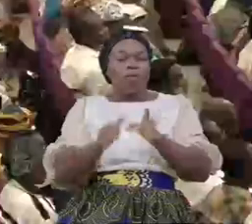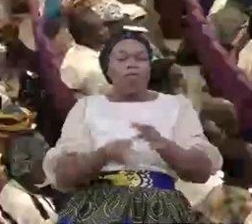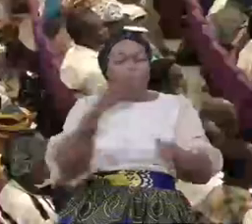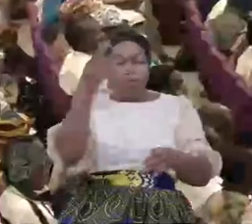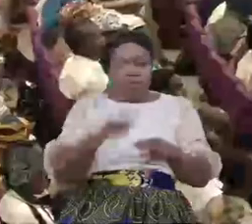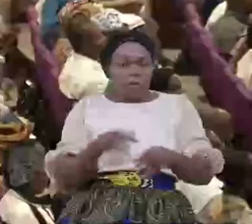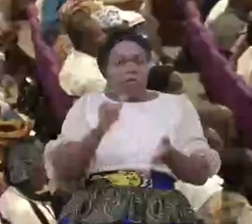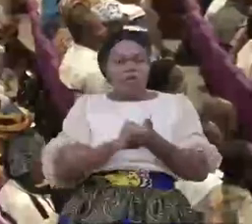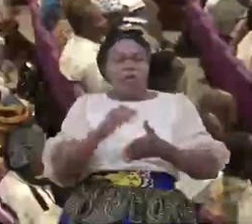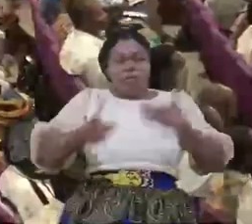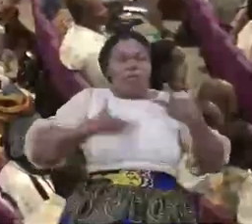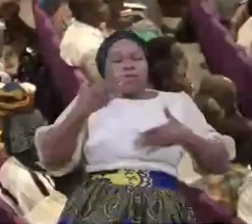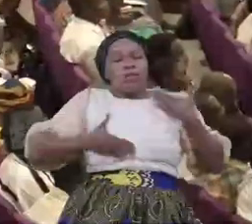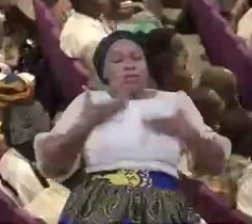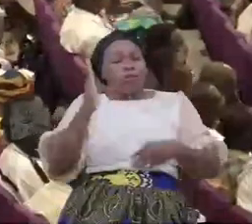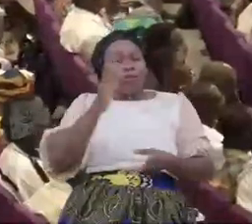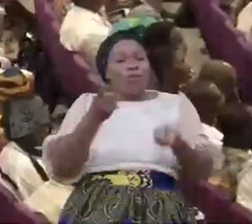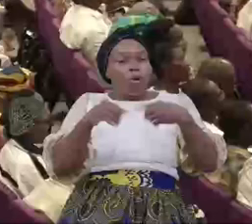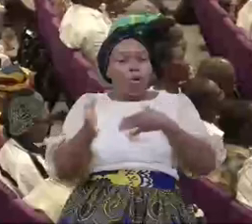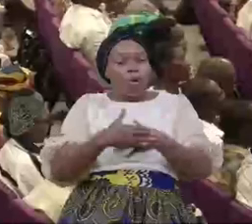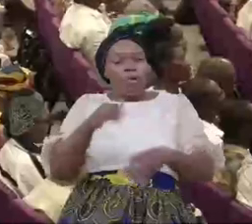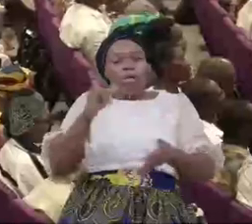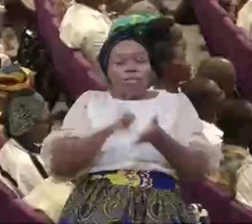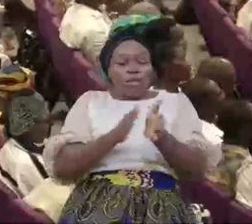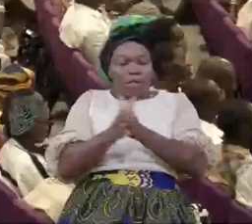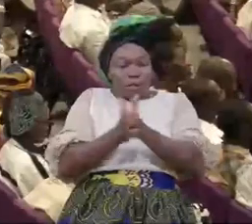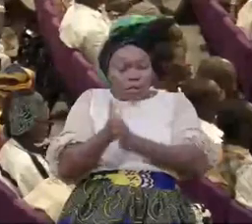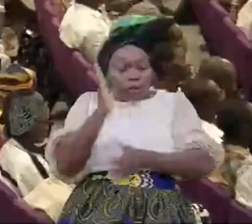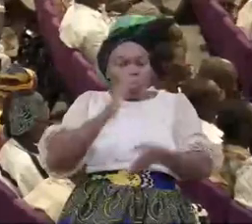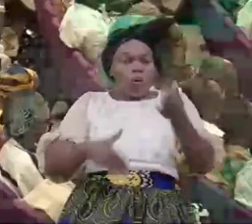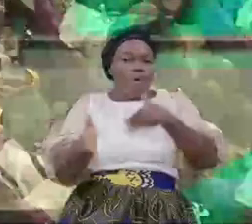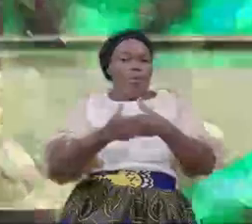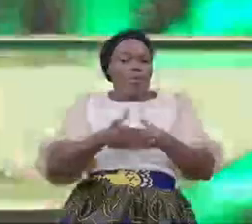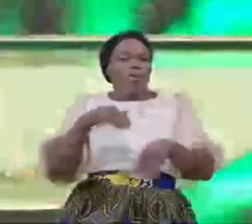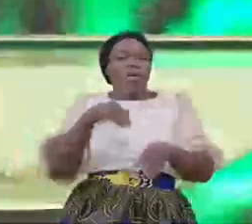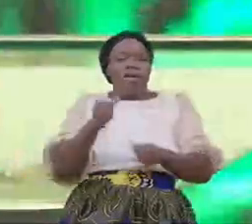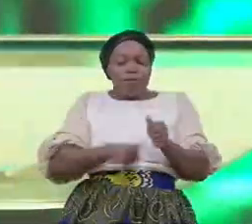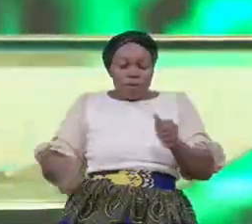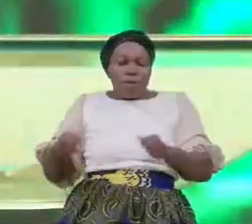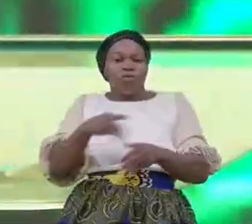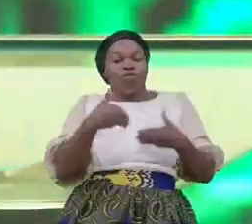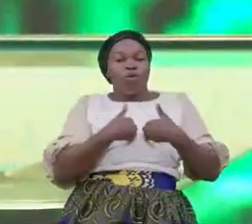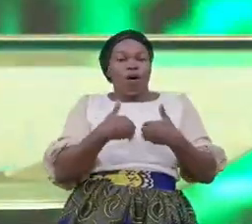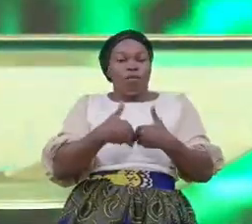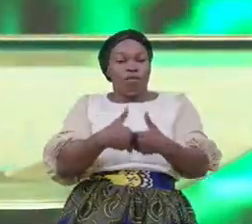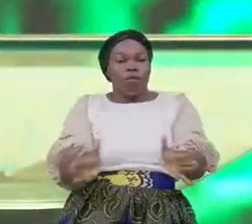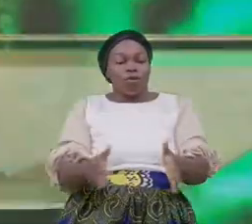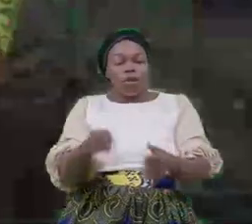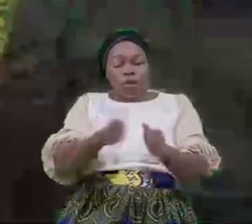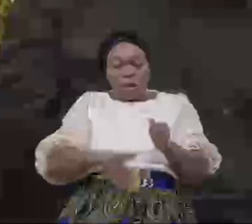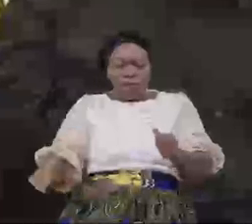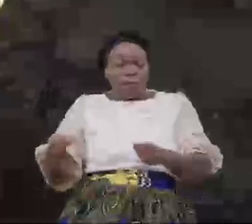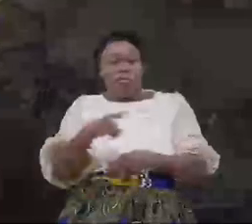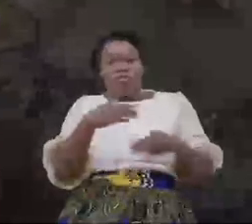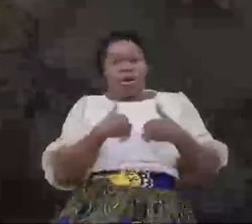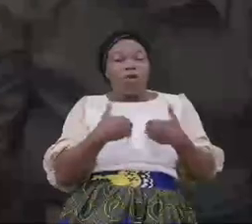Cet enthousiasme va revenir. Ce zèle va revenir. Tout ce que vous avez perdu, je dis, tout ce que vous avez